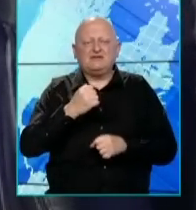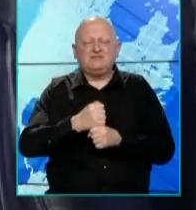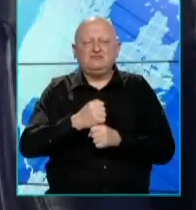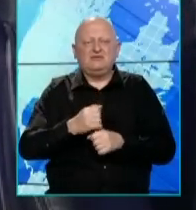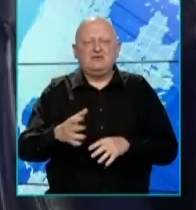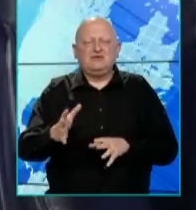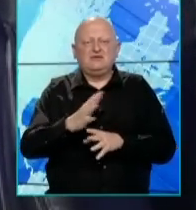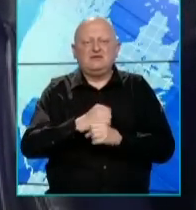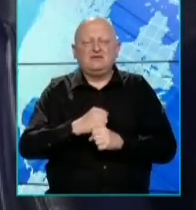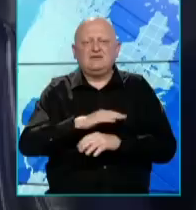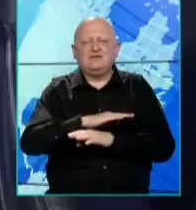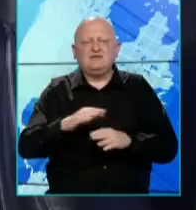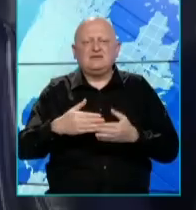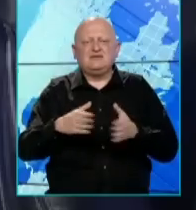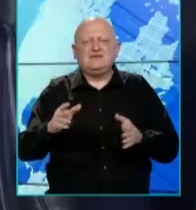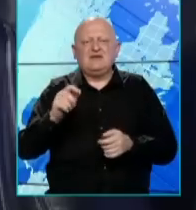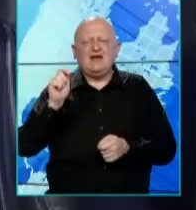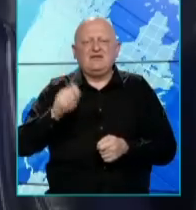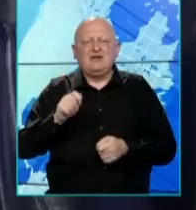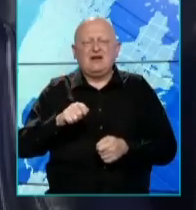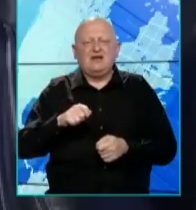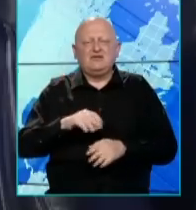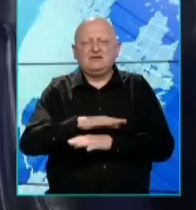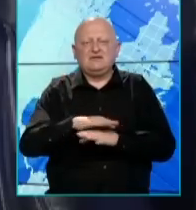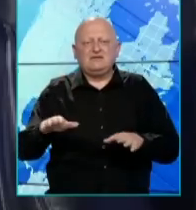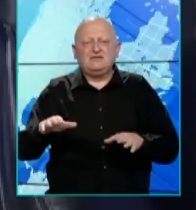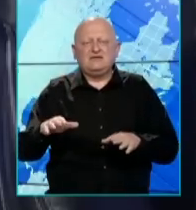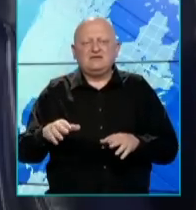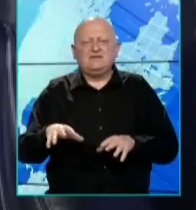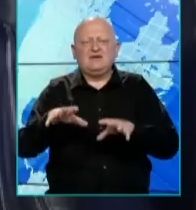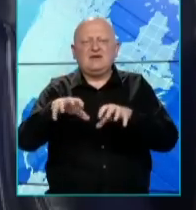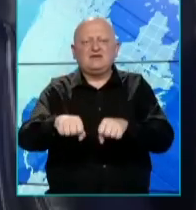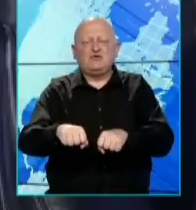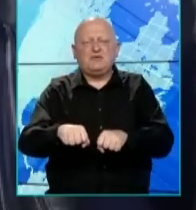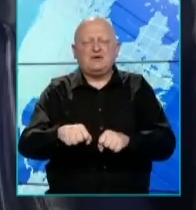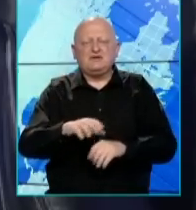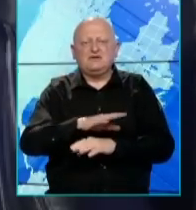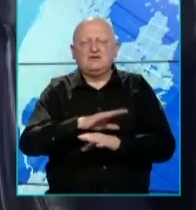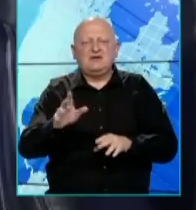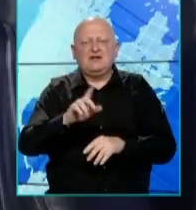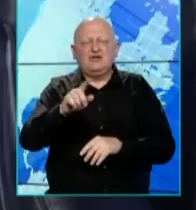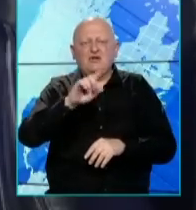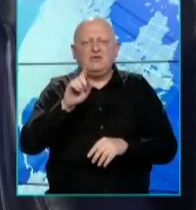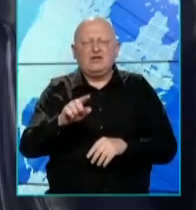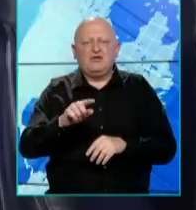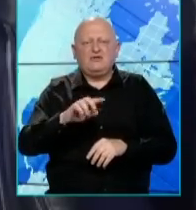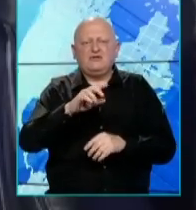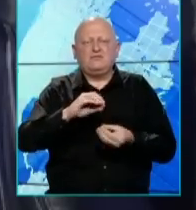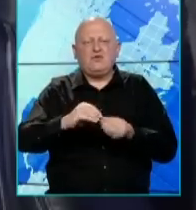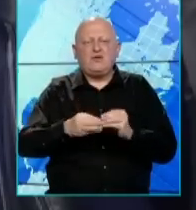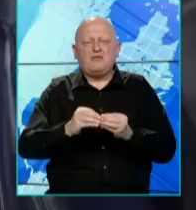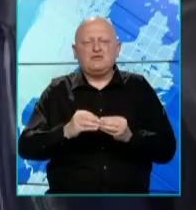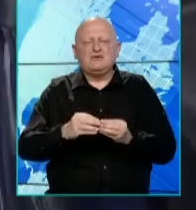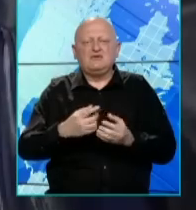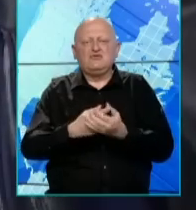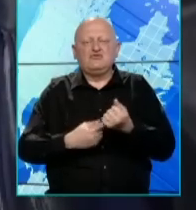izvršena, svi javni radovi, sve eksproprijacije i nikad to pitanje nije bilo